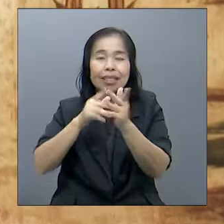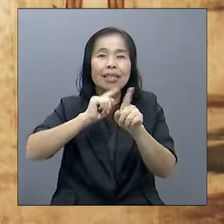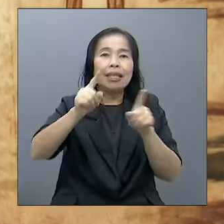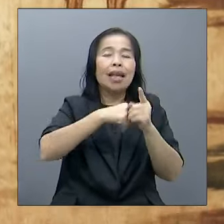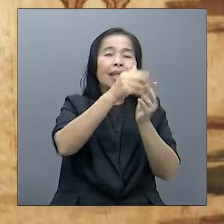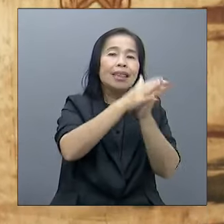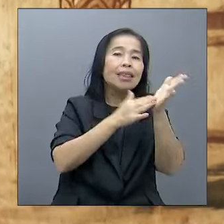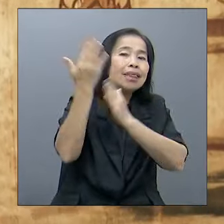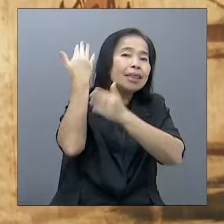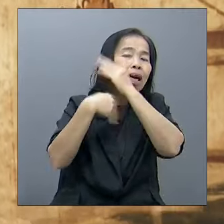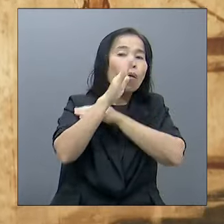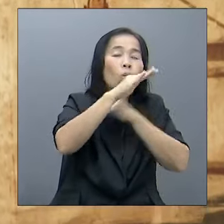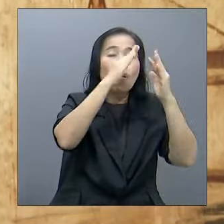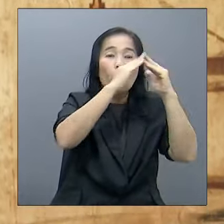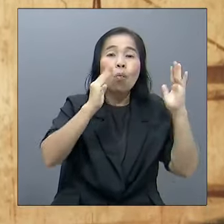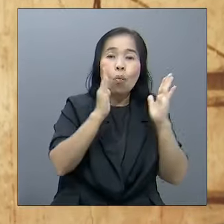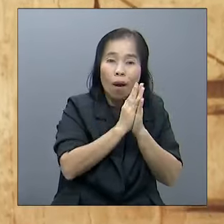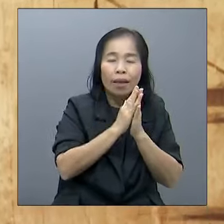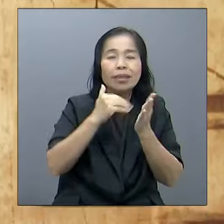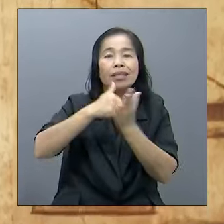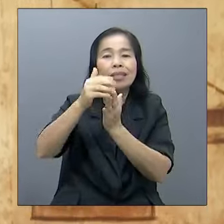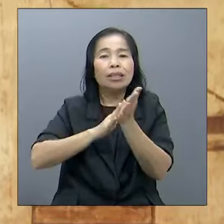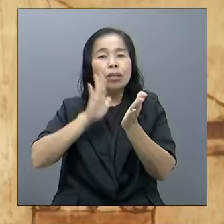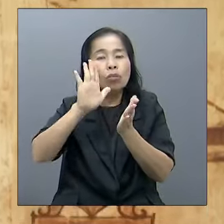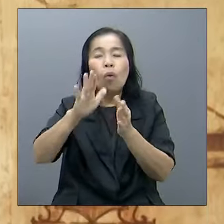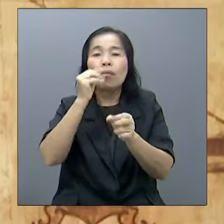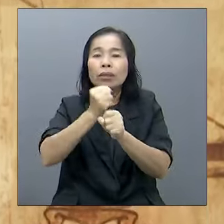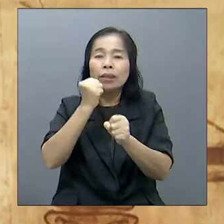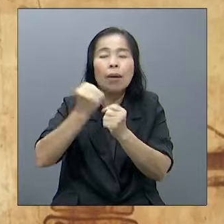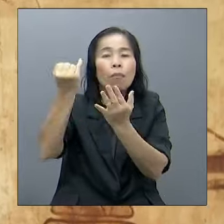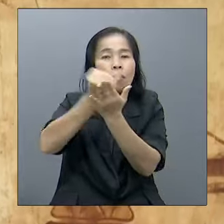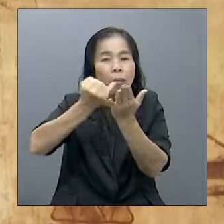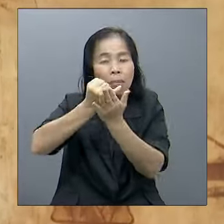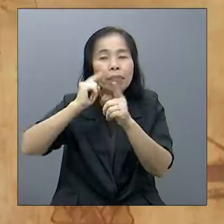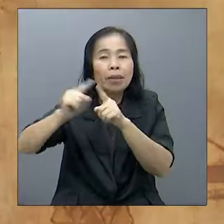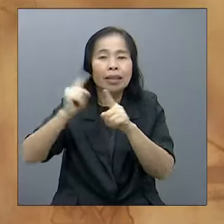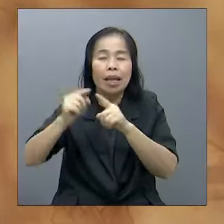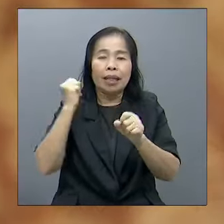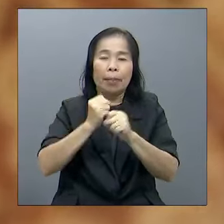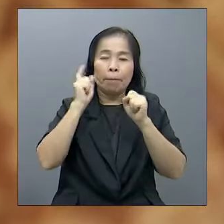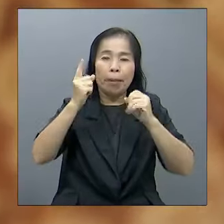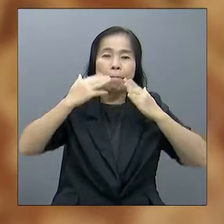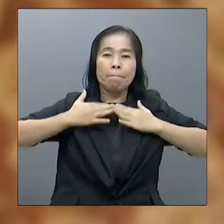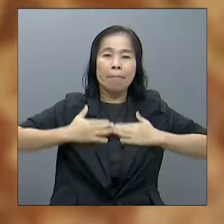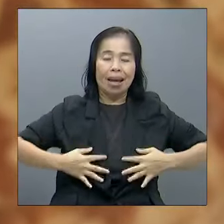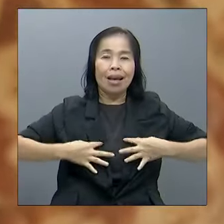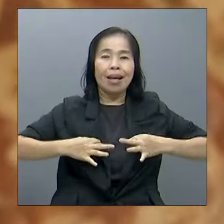ของวัดใหญ่เป็นชุดสีของงานช่างงานจิตรกรรมอะไรเงี้ยเพื่อให้เกิดเป็นผ้าขึ้นมา